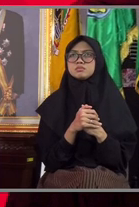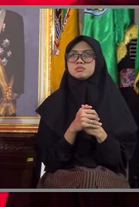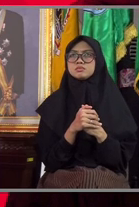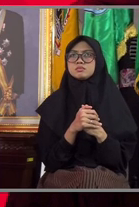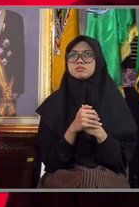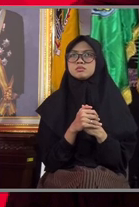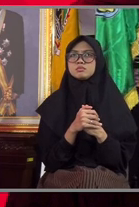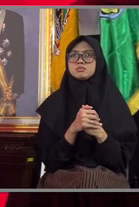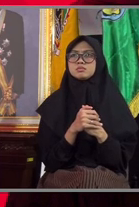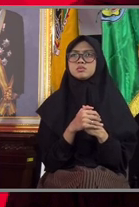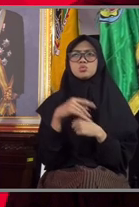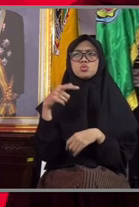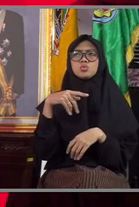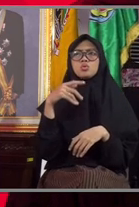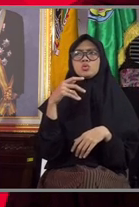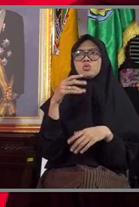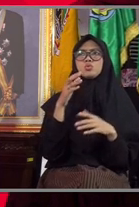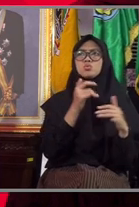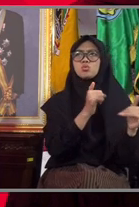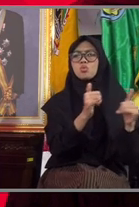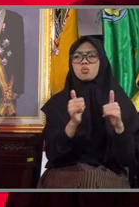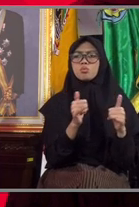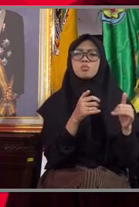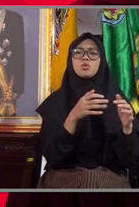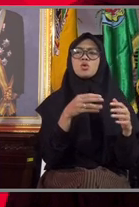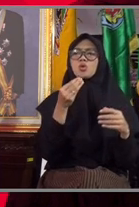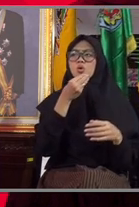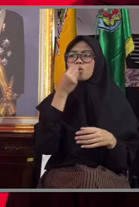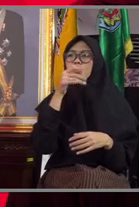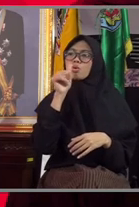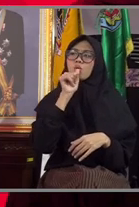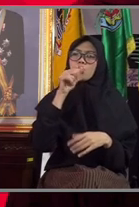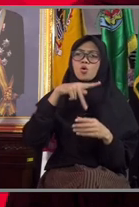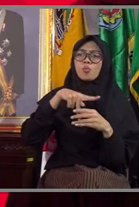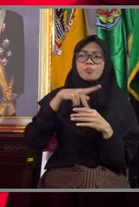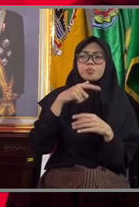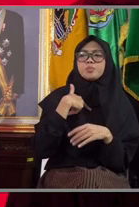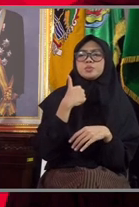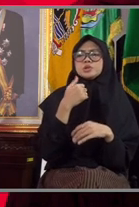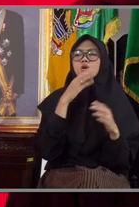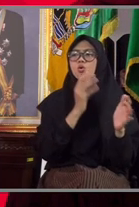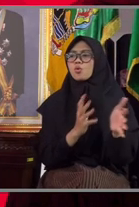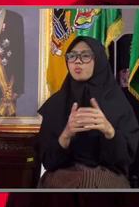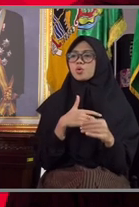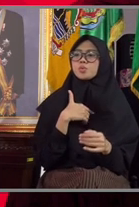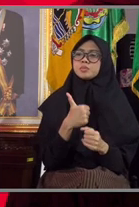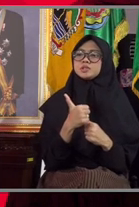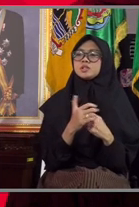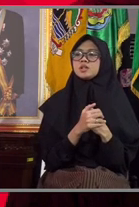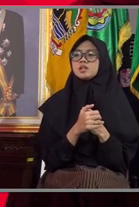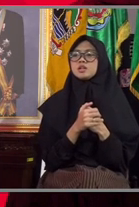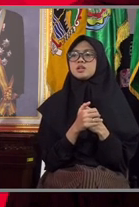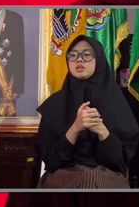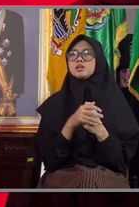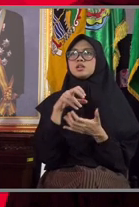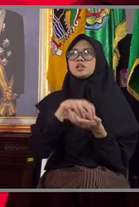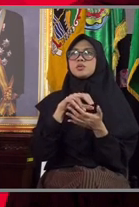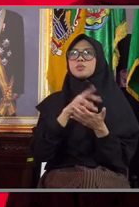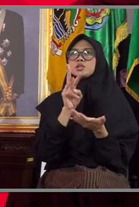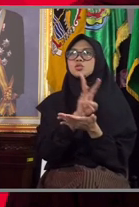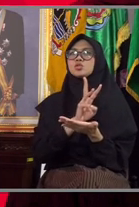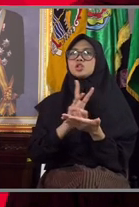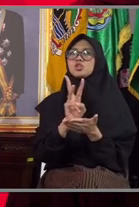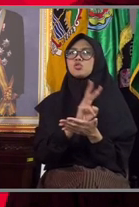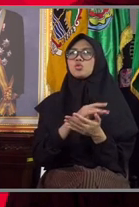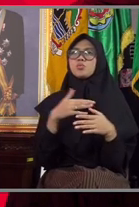ada, orangnya asik, dijak dolan iso, ngopi iso, ngobrol iso, warganya enggak banyak. Asik banget Salatiga itu.